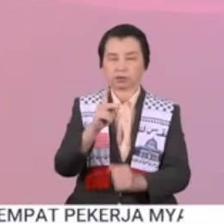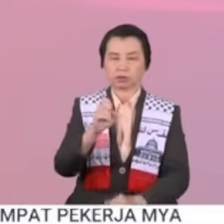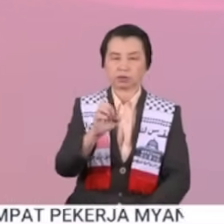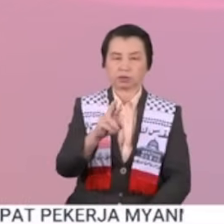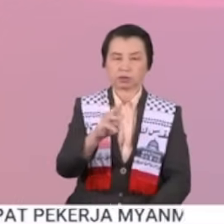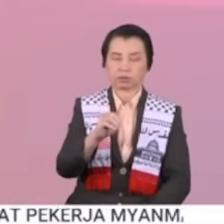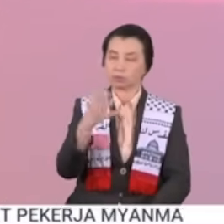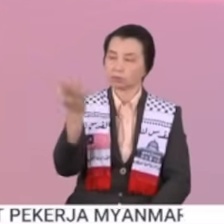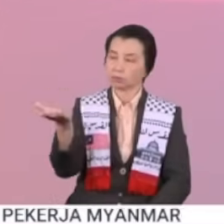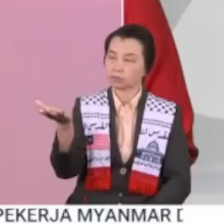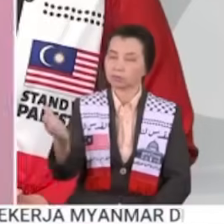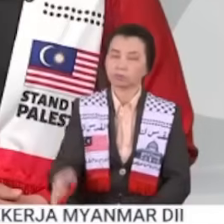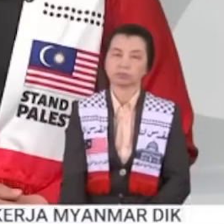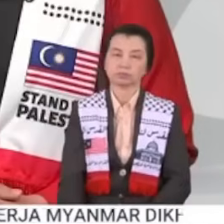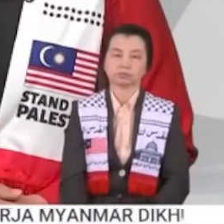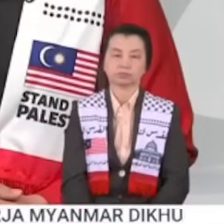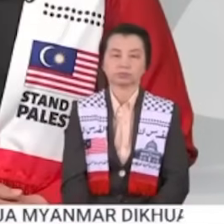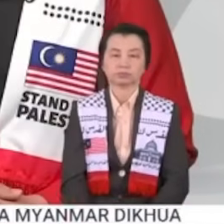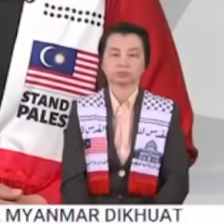Seremban